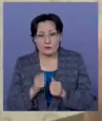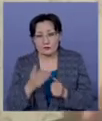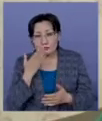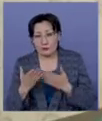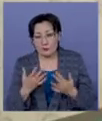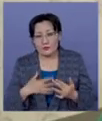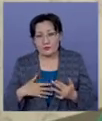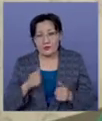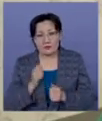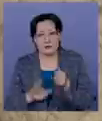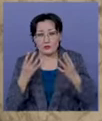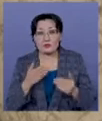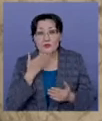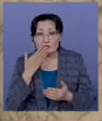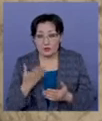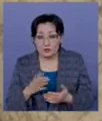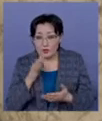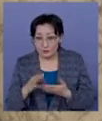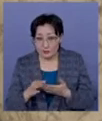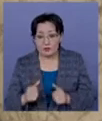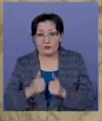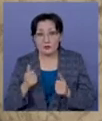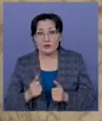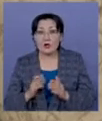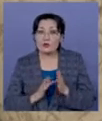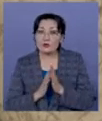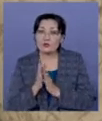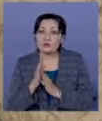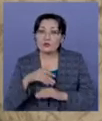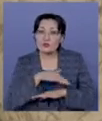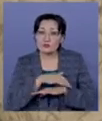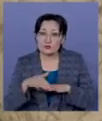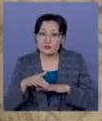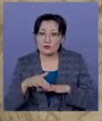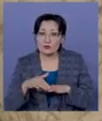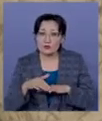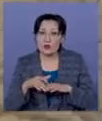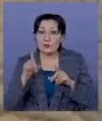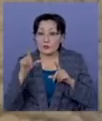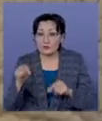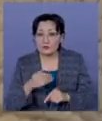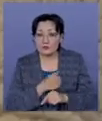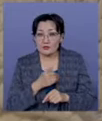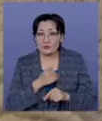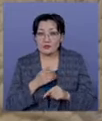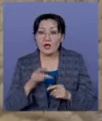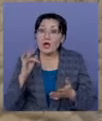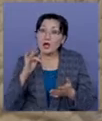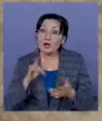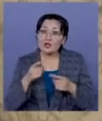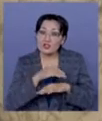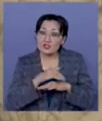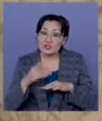біз білгенімше күнде жауап беріп отырдық. Мен өскенде шетелдерде жүргім келеді. Астаналарына